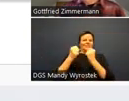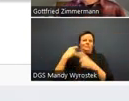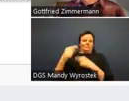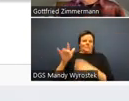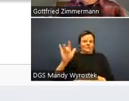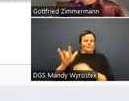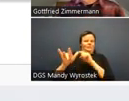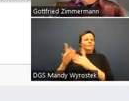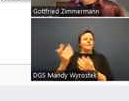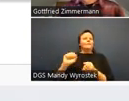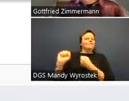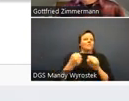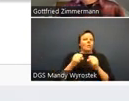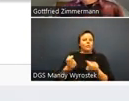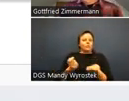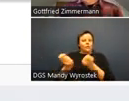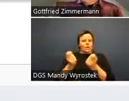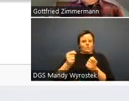Barrierefreies Word erweiterte Checkliste nach